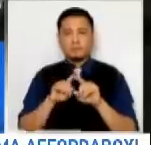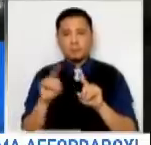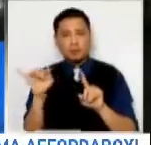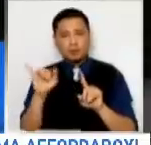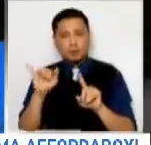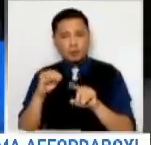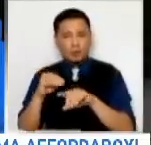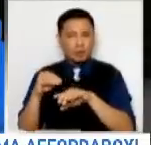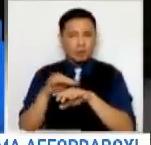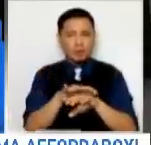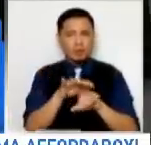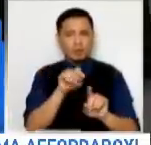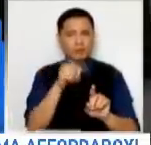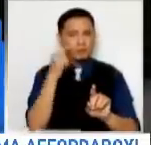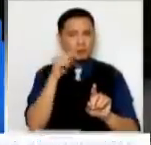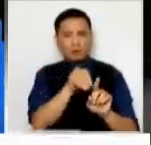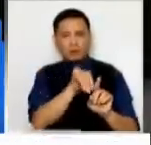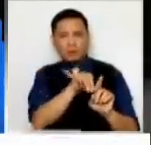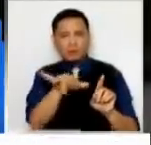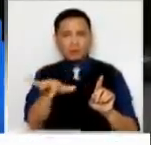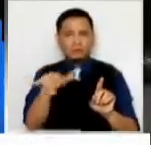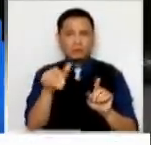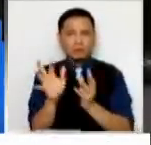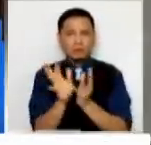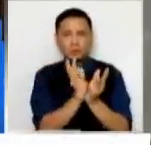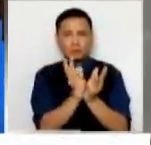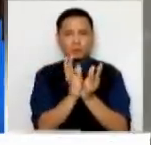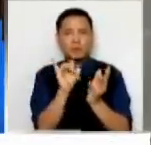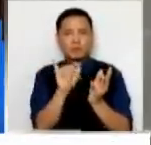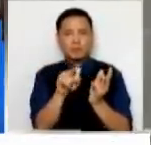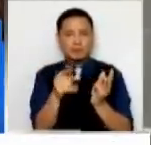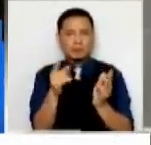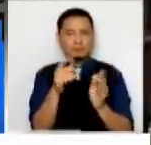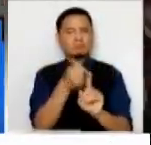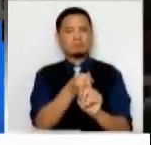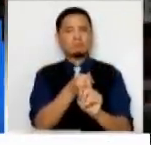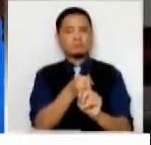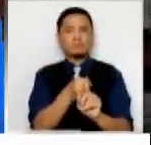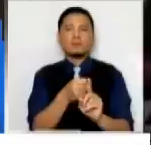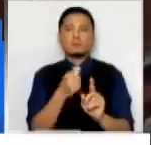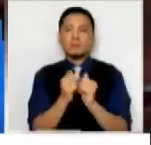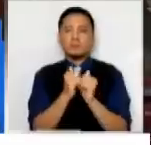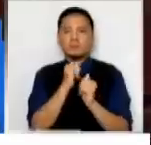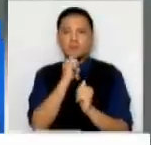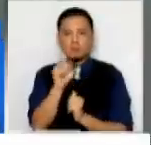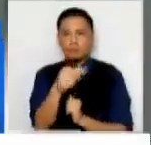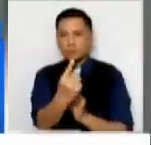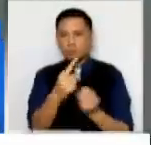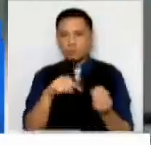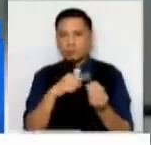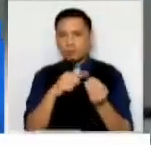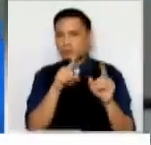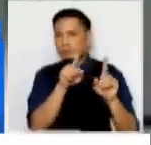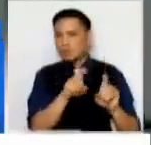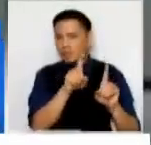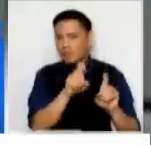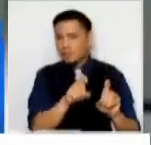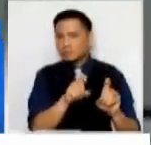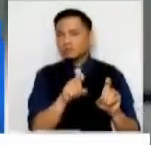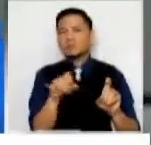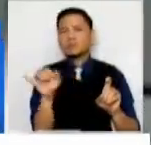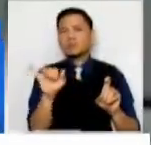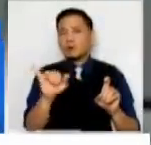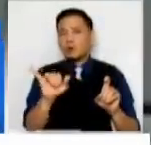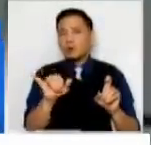of transmission in a community. So it is not really just about the testing capacity, but also yun pong pagkalat ng